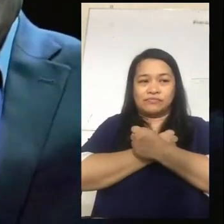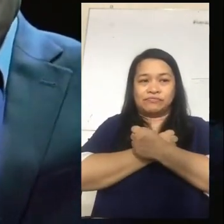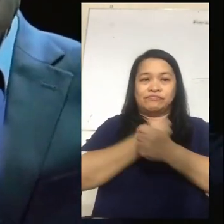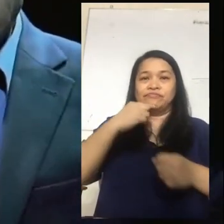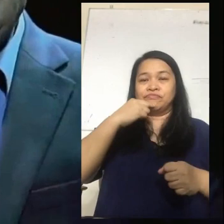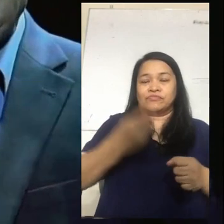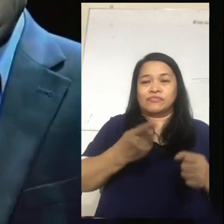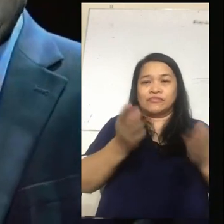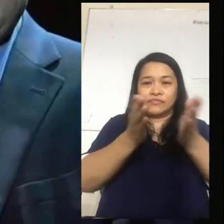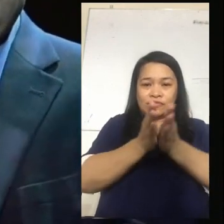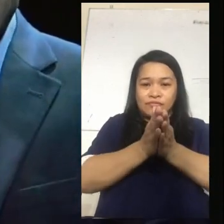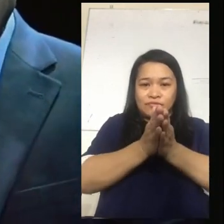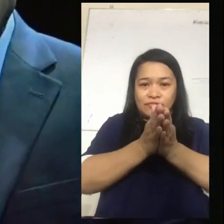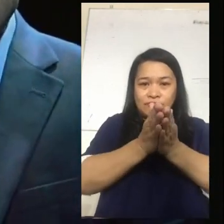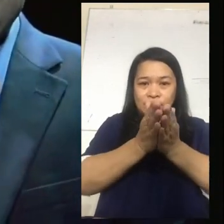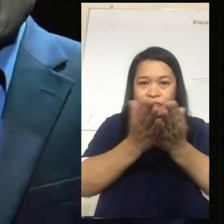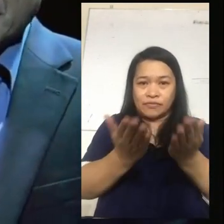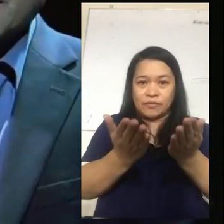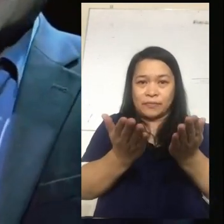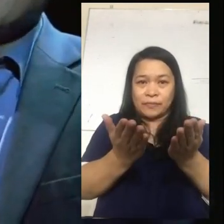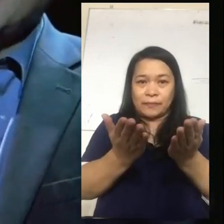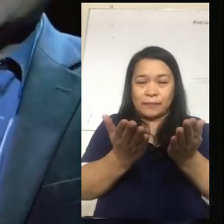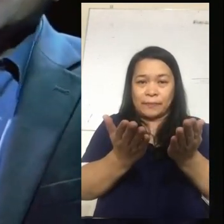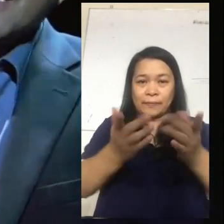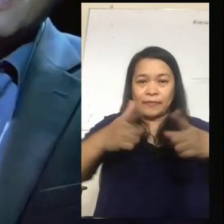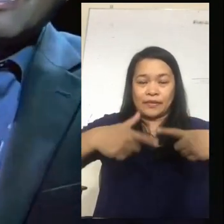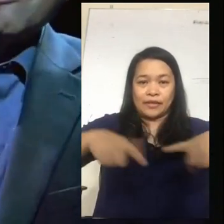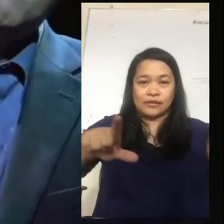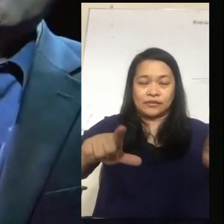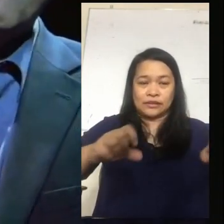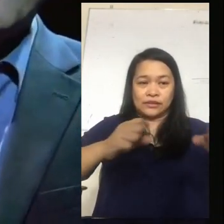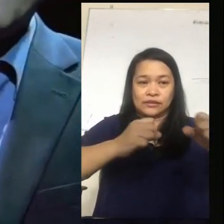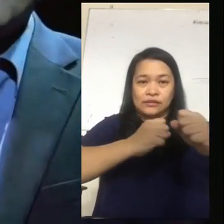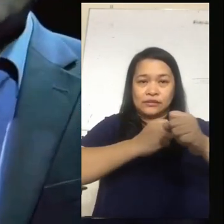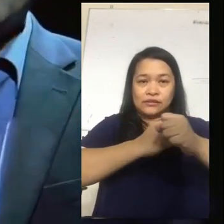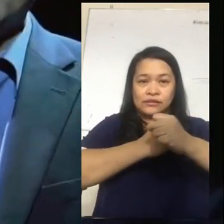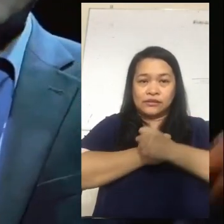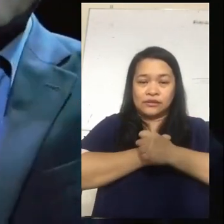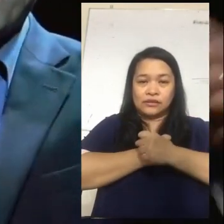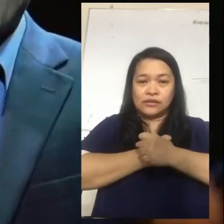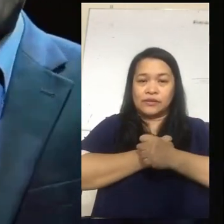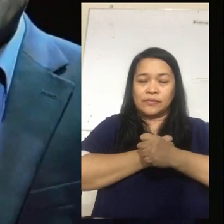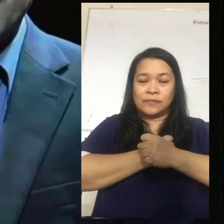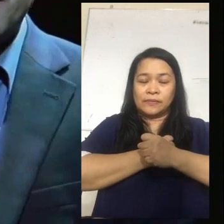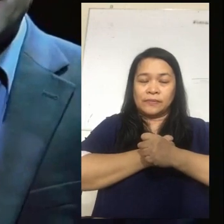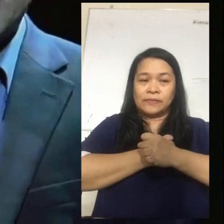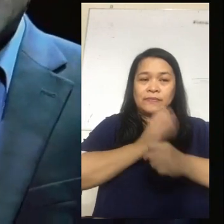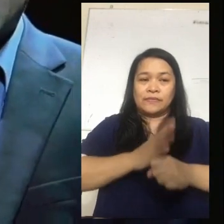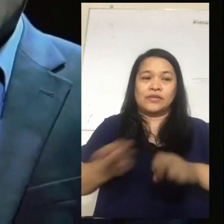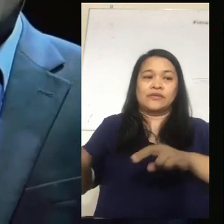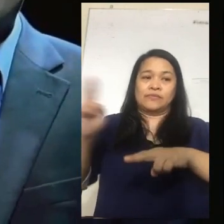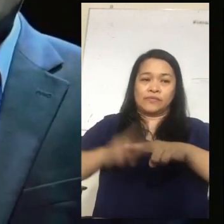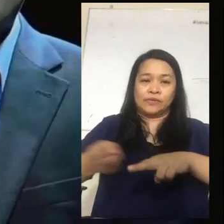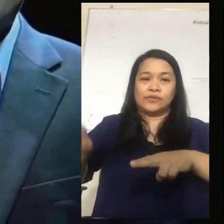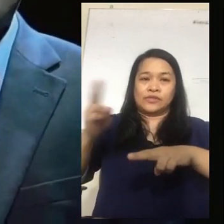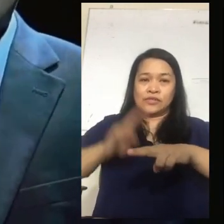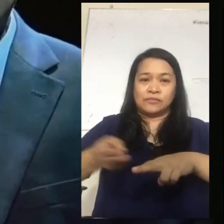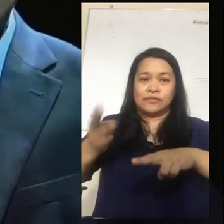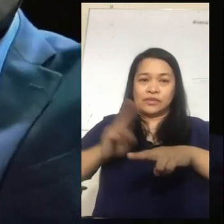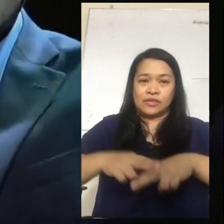sabi po ng Bible na let love be multiplied.